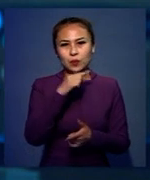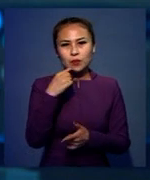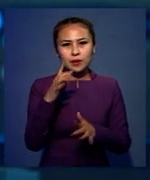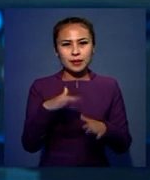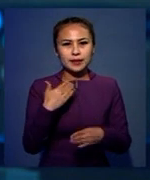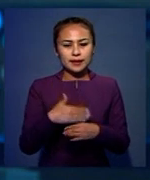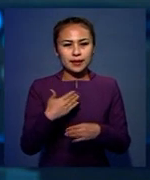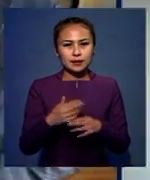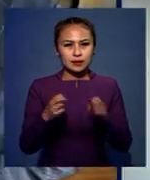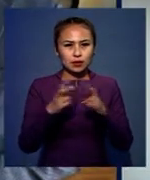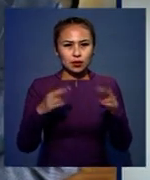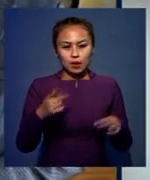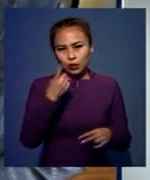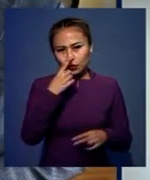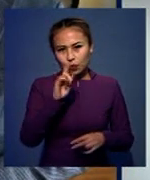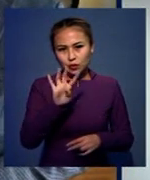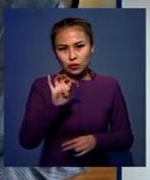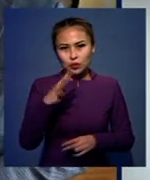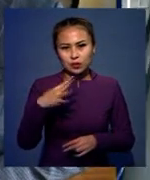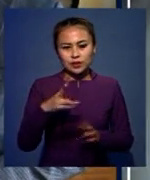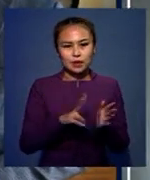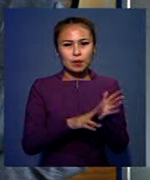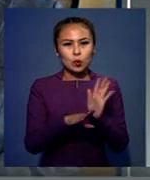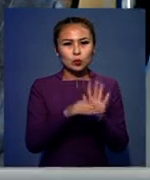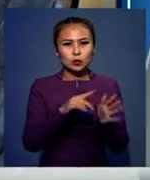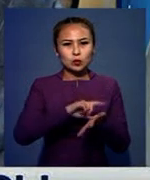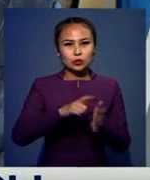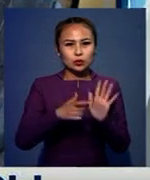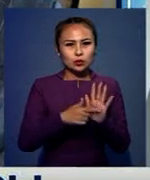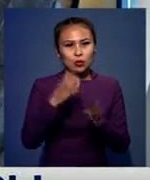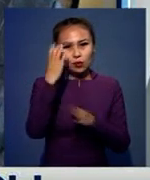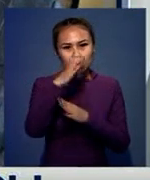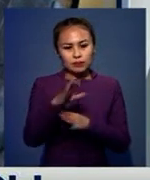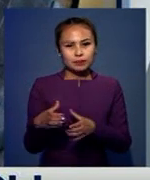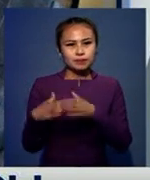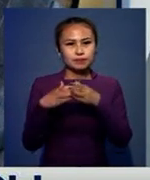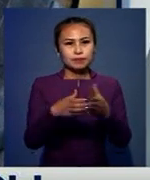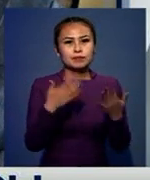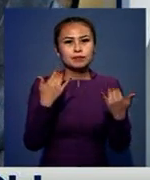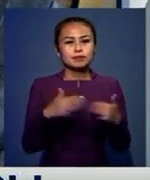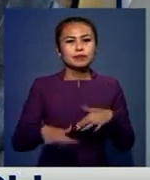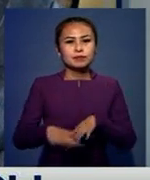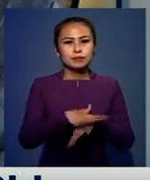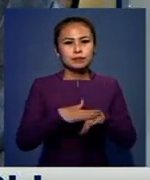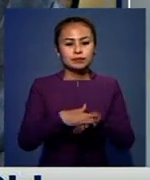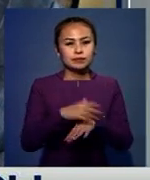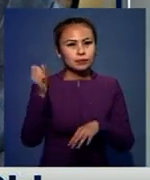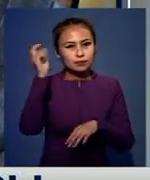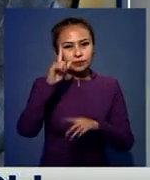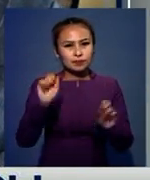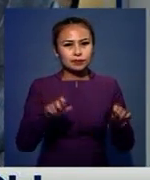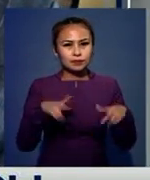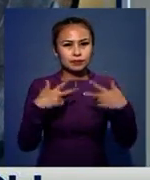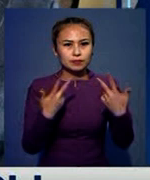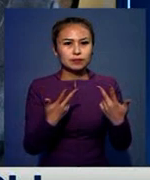драма театрының ғимаратындағы нөмірі 447-ші сайлау учаскесіне біздің түсіру тобымыз барды. Қазір осы өңірдегі меншікті тілшіміз